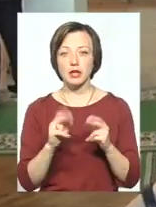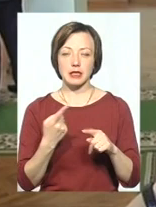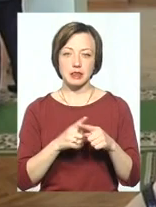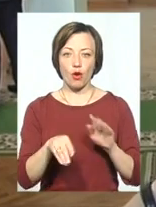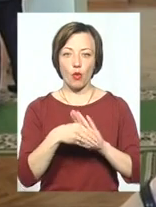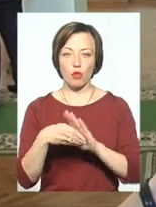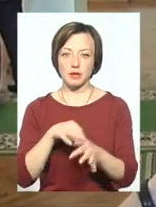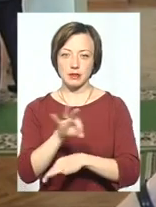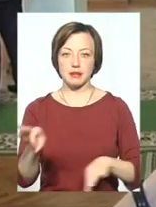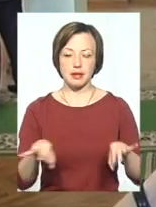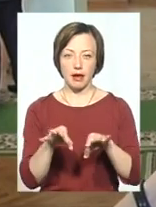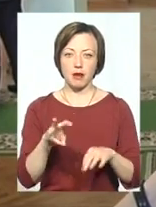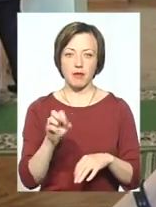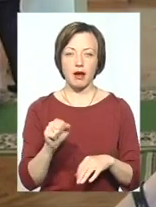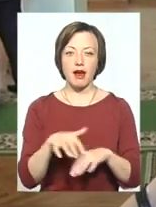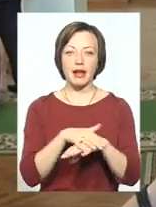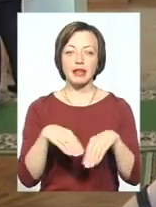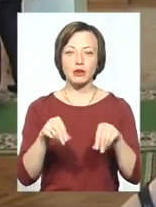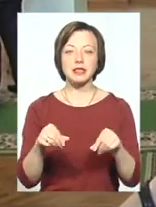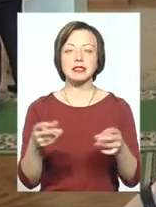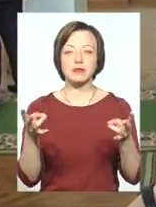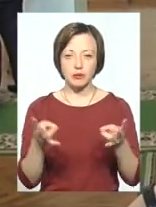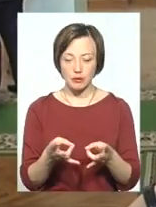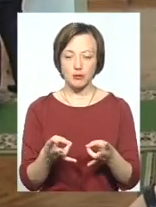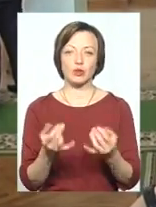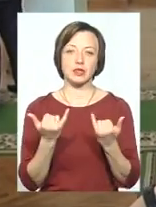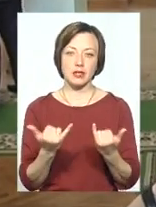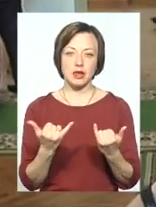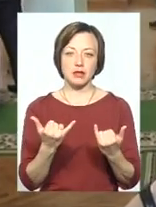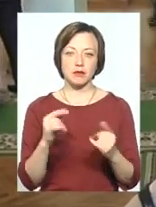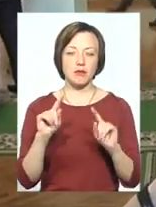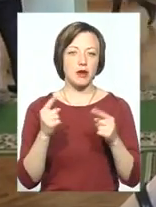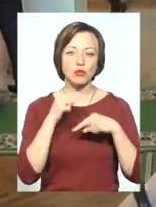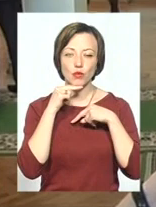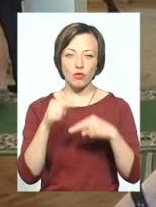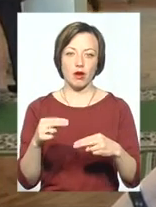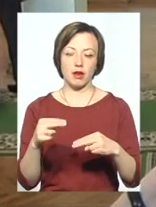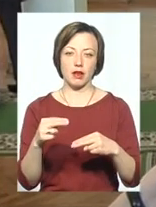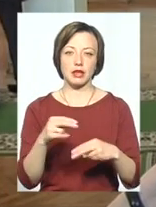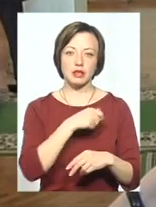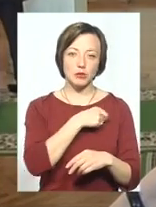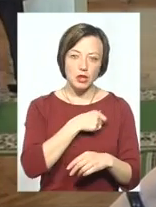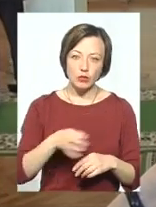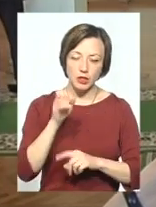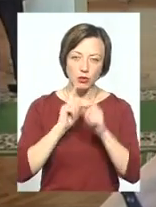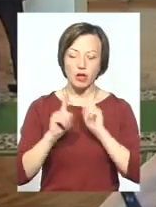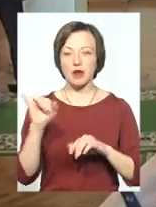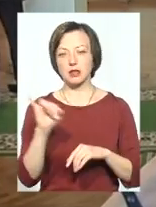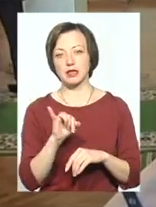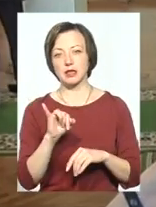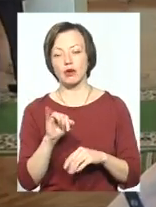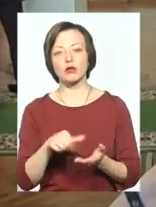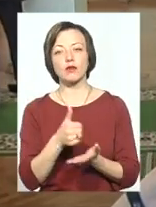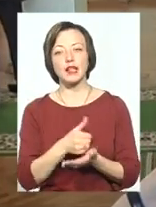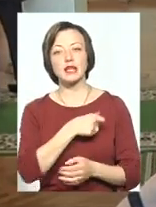корупційна схема. Ринок землі - це те, що потребує зараз першої уваги і депутатів обласної ради, і а